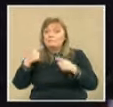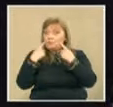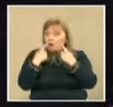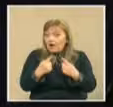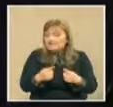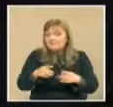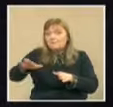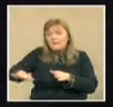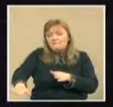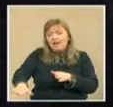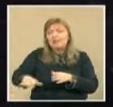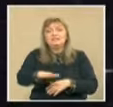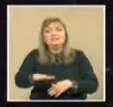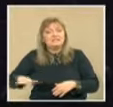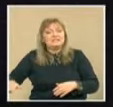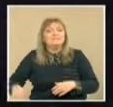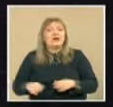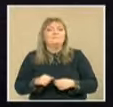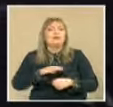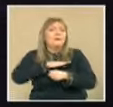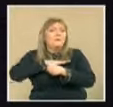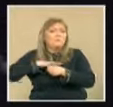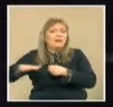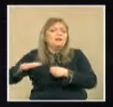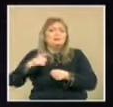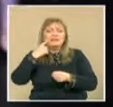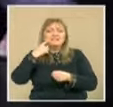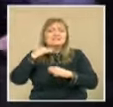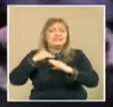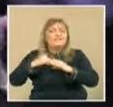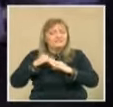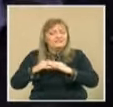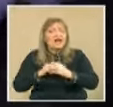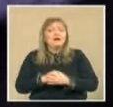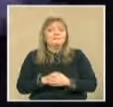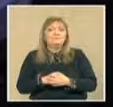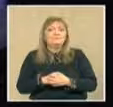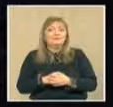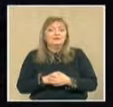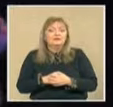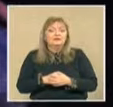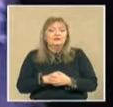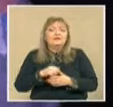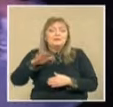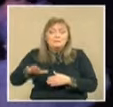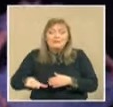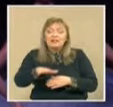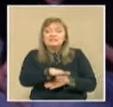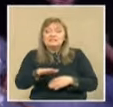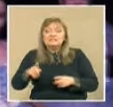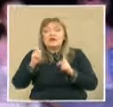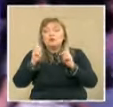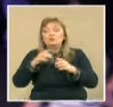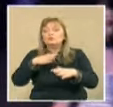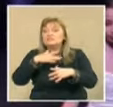Ние всички знаем, че малките деца свирят, пълно е с видеа и на малки деца, които свирят, но винаги